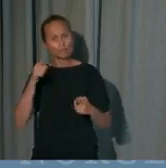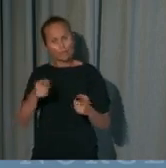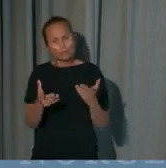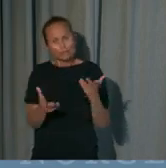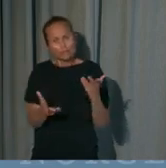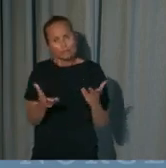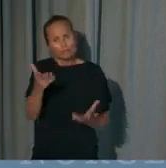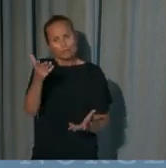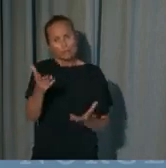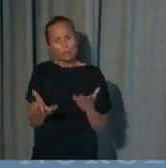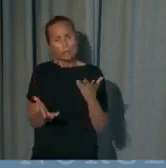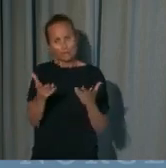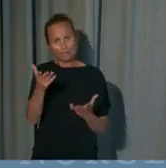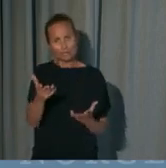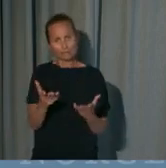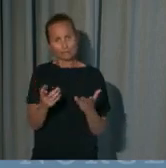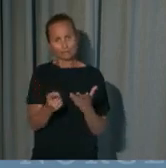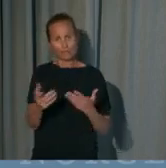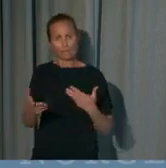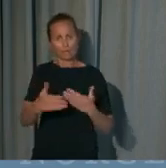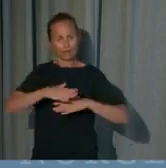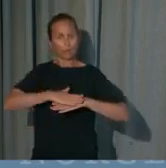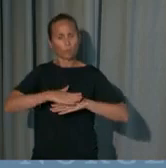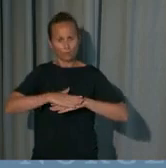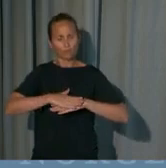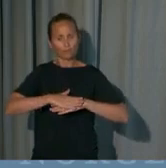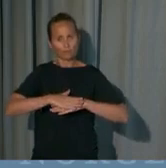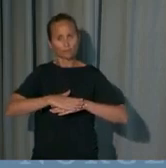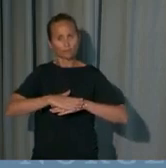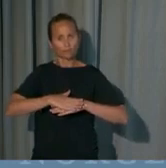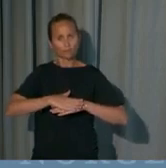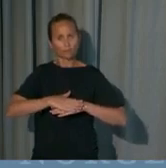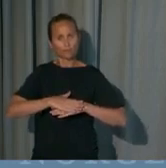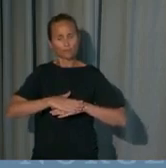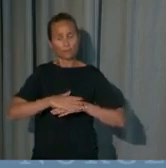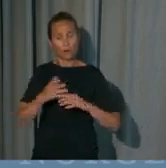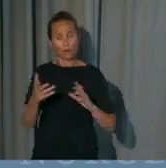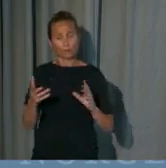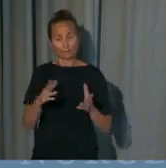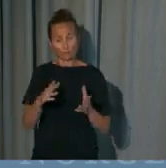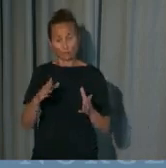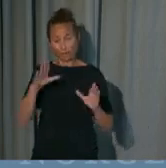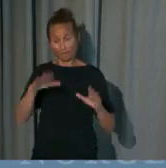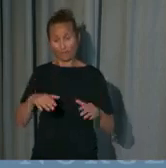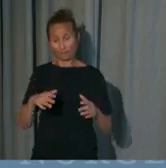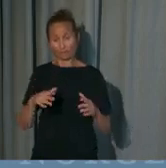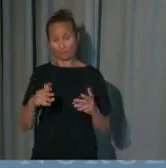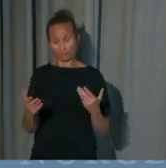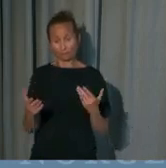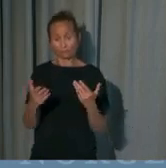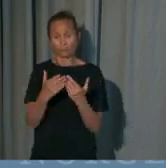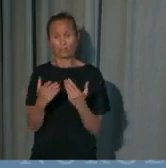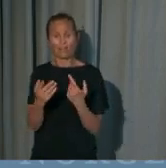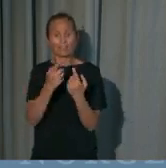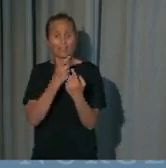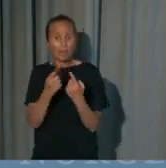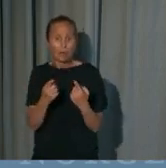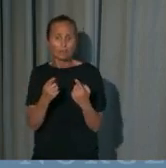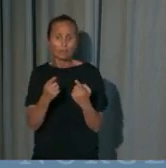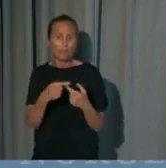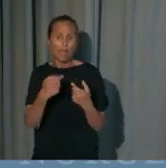gjør på et faglig grunnlag. Og i denne situasjonen, som vi vet, i nær dialog med arrangørene av